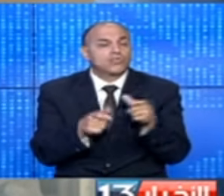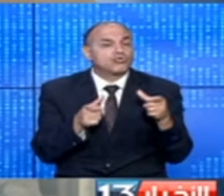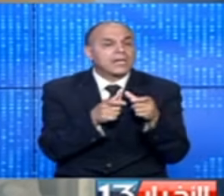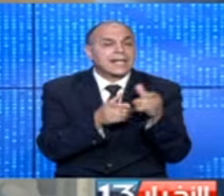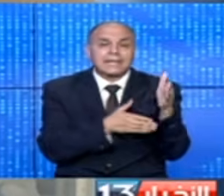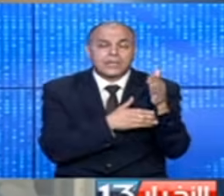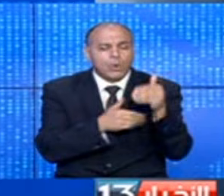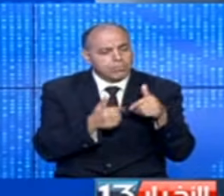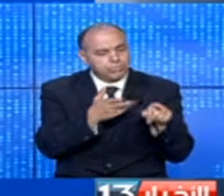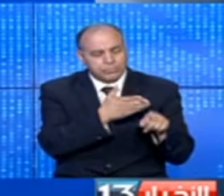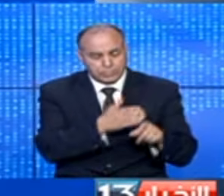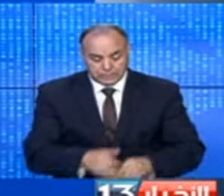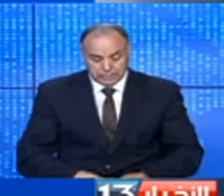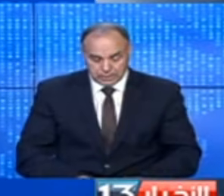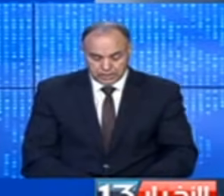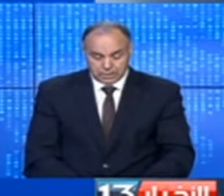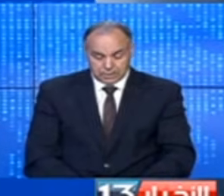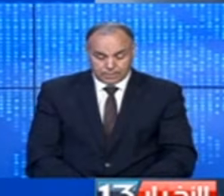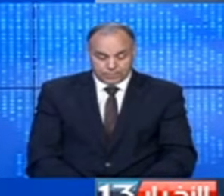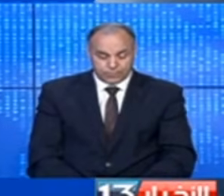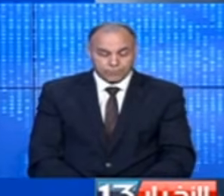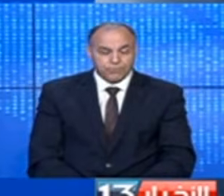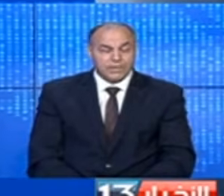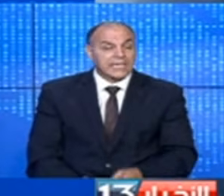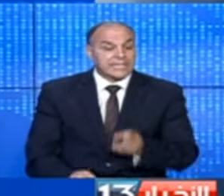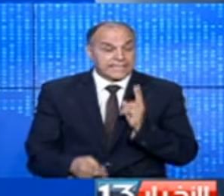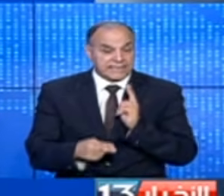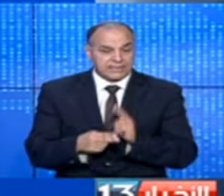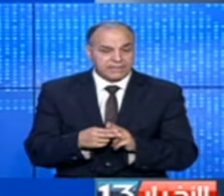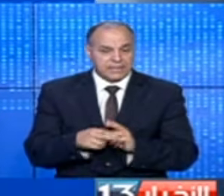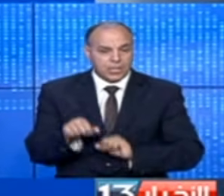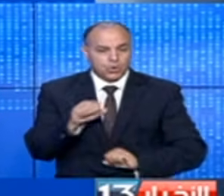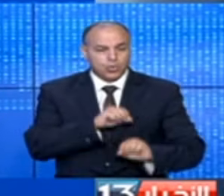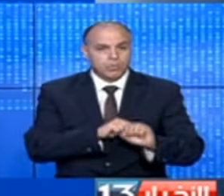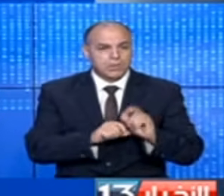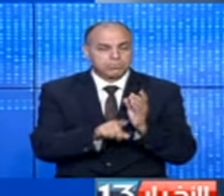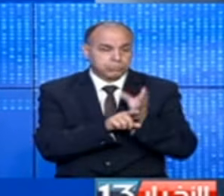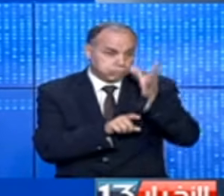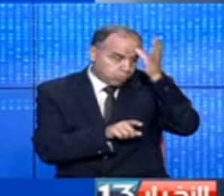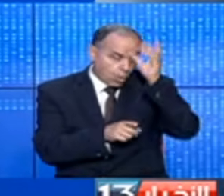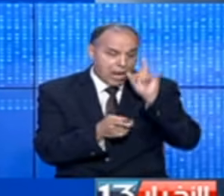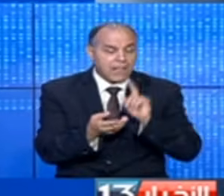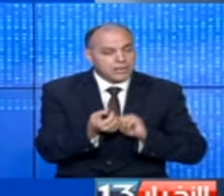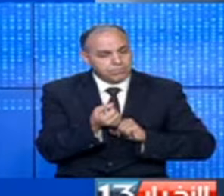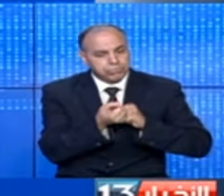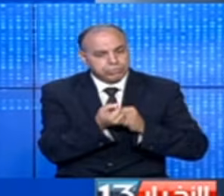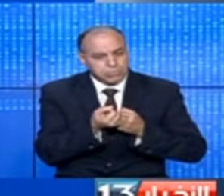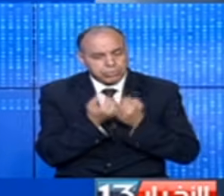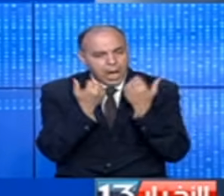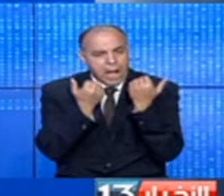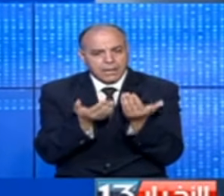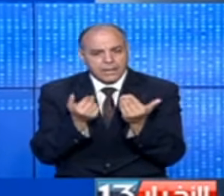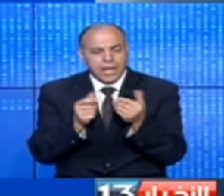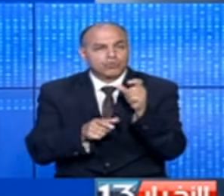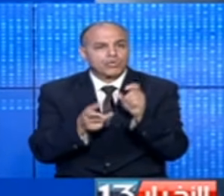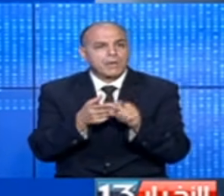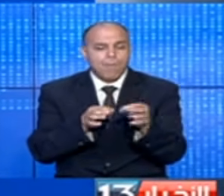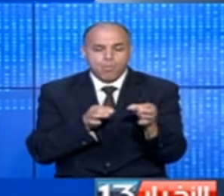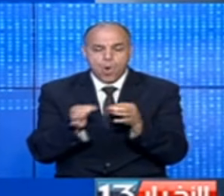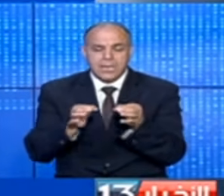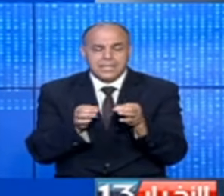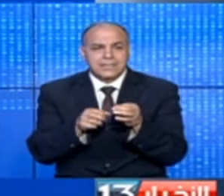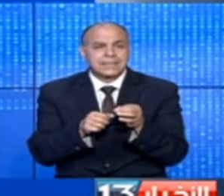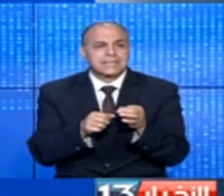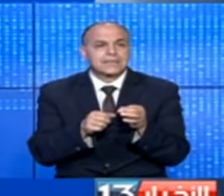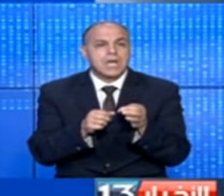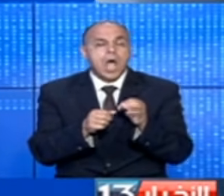والمؤسسات العمومية. إلى صفاقس حيث انتظم لقاء علمي وتحفيزي وتكريمي جمع مهندسي